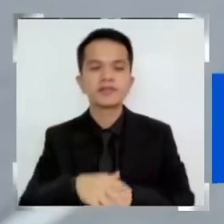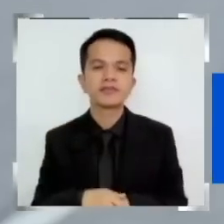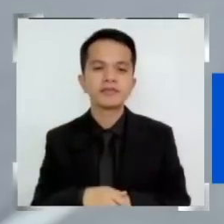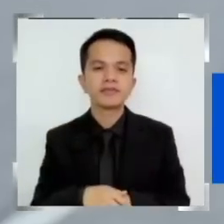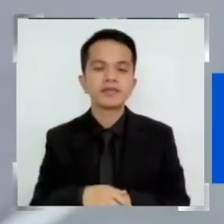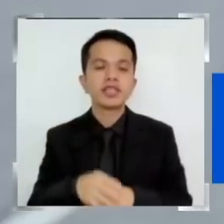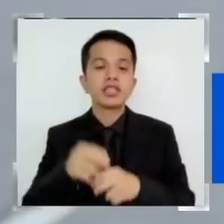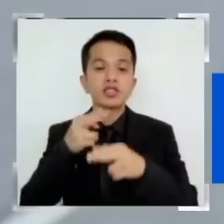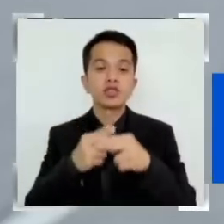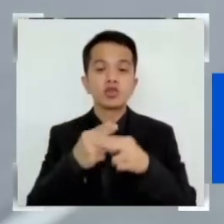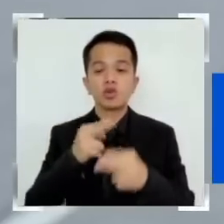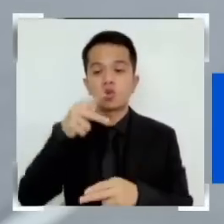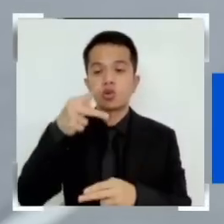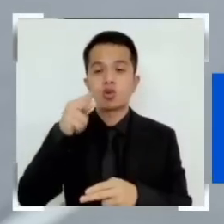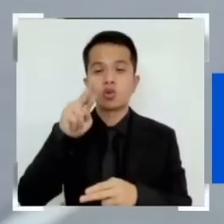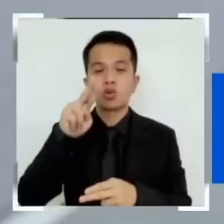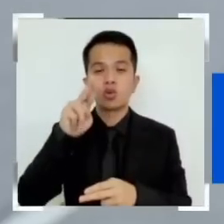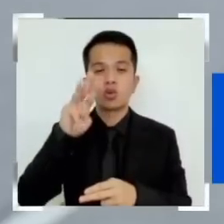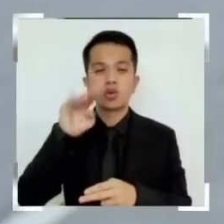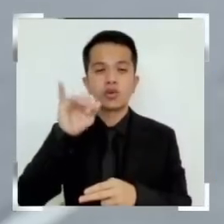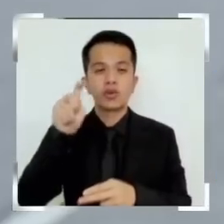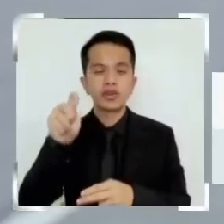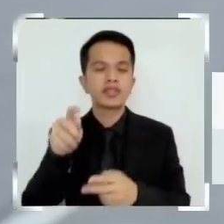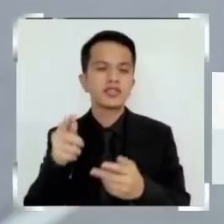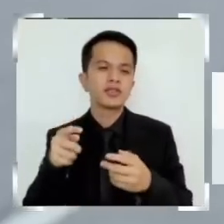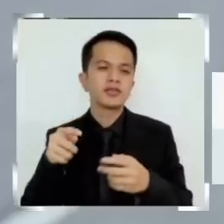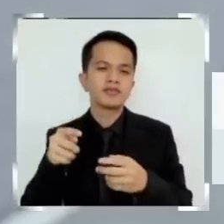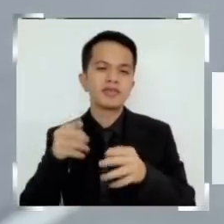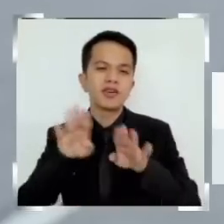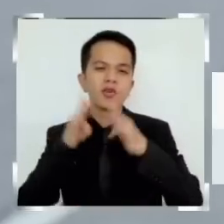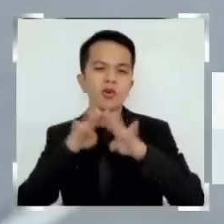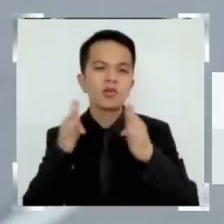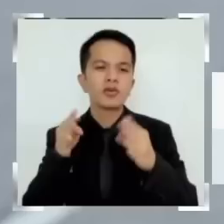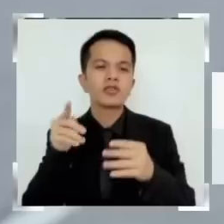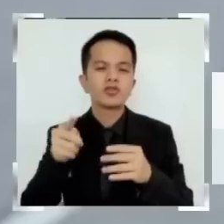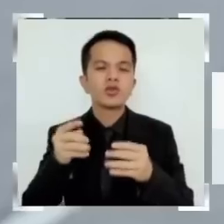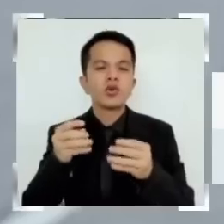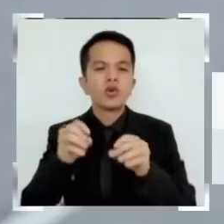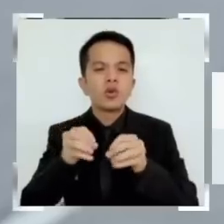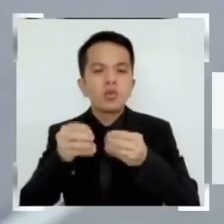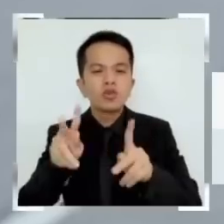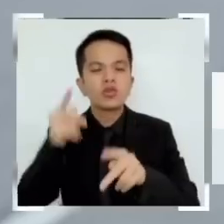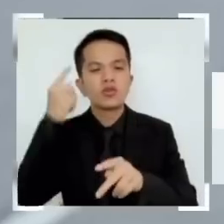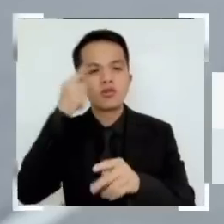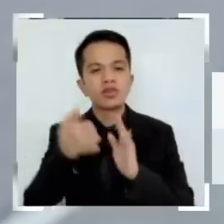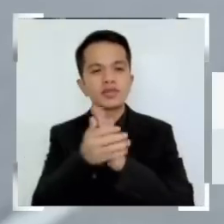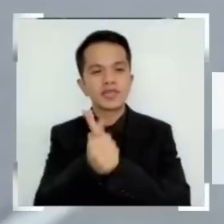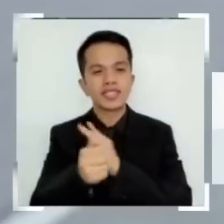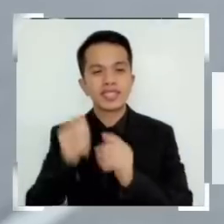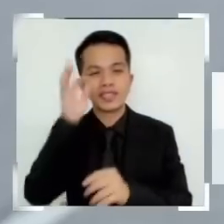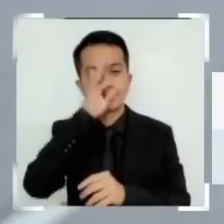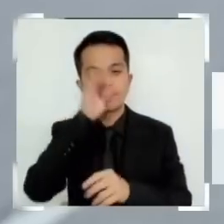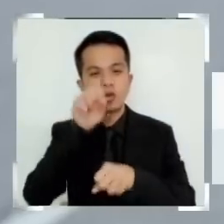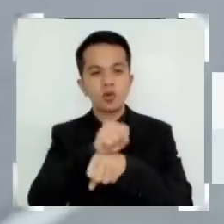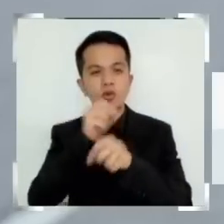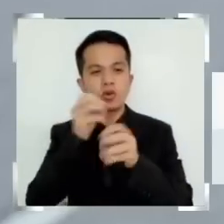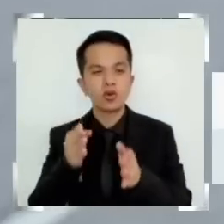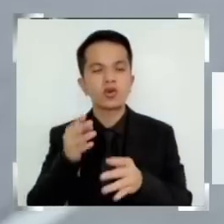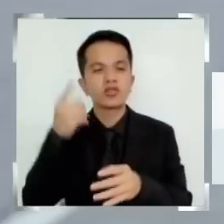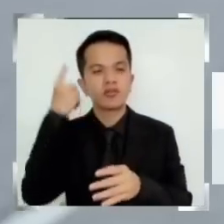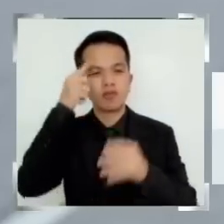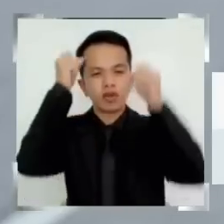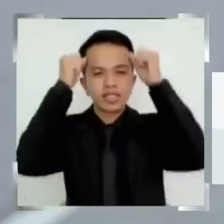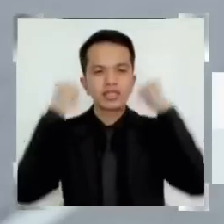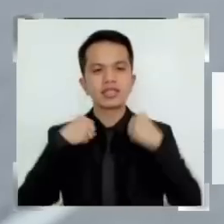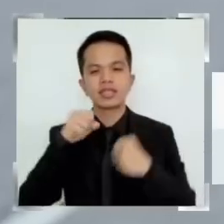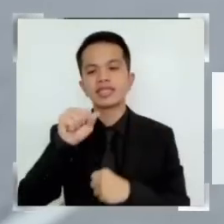balita naman ayon sa DMW, ang pagbubukas ng dagdag na oportunidad sa mga skilled Filipino workers para sa Saudi. Nagkasundo na raw ang